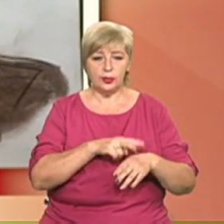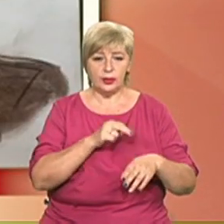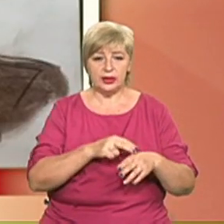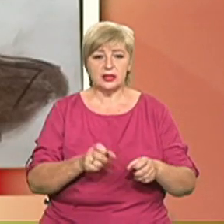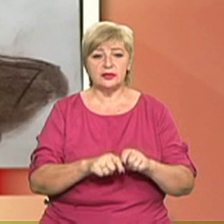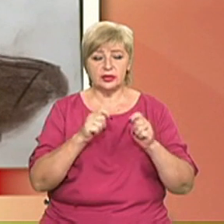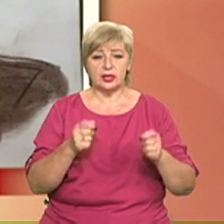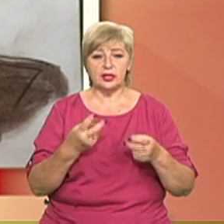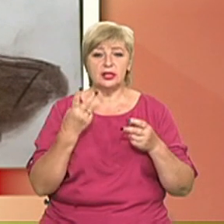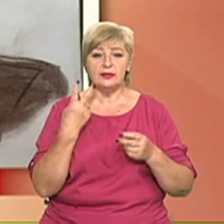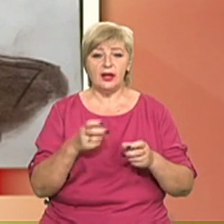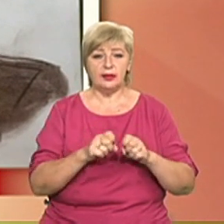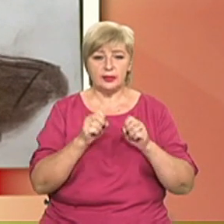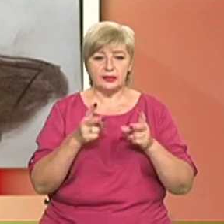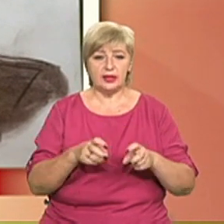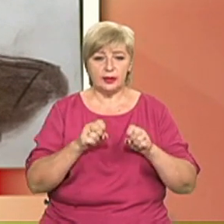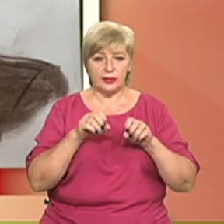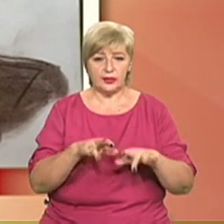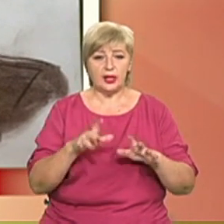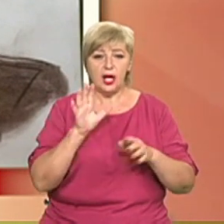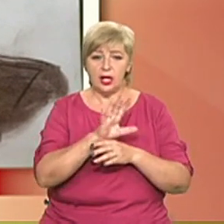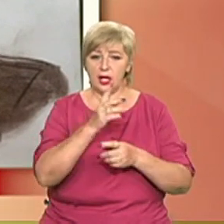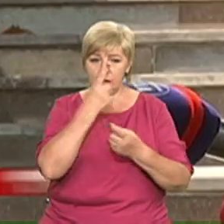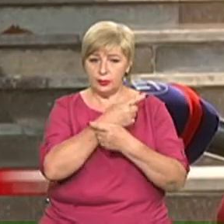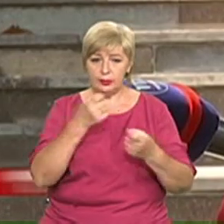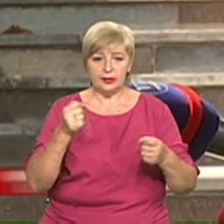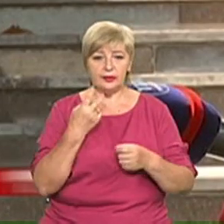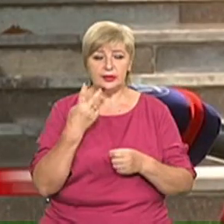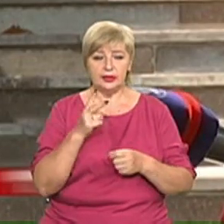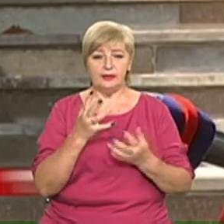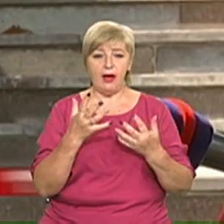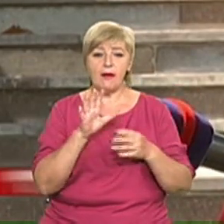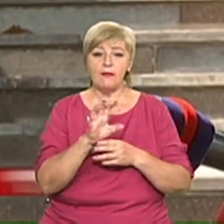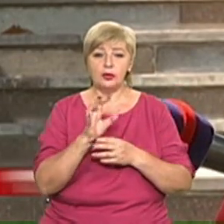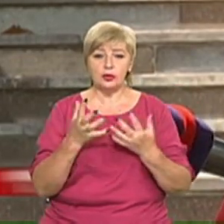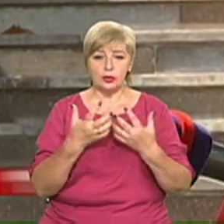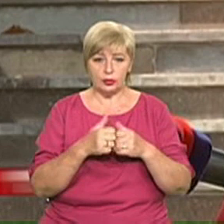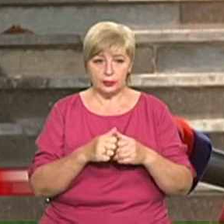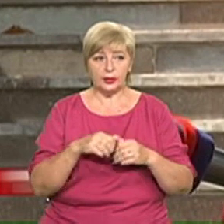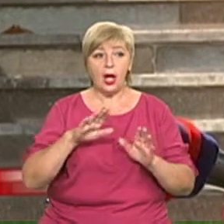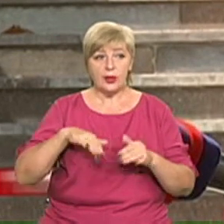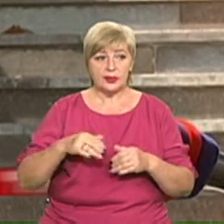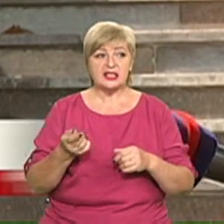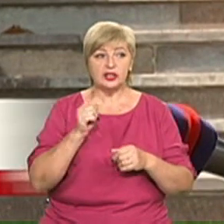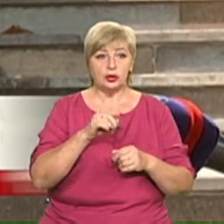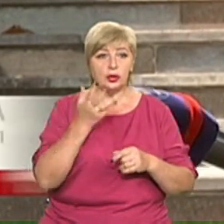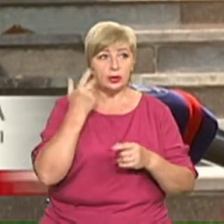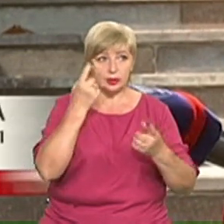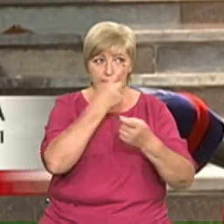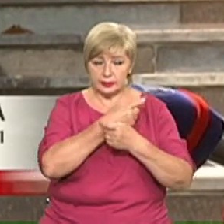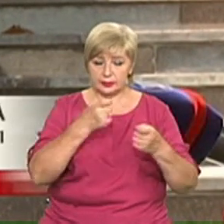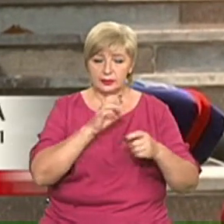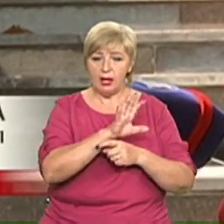кримінальні провадження та опублікували фоторобот підозрюваного. Після того, як ми розмістили орієнтування